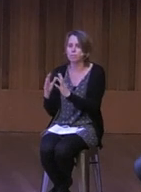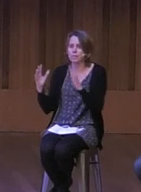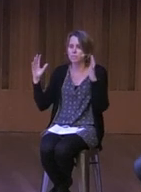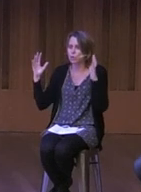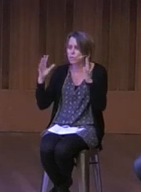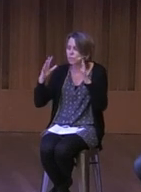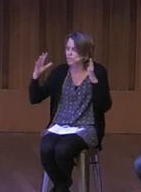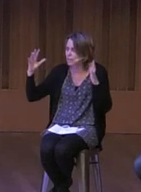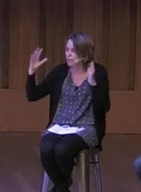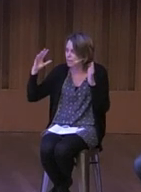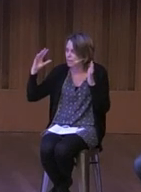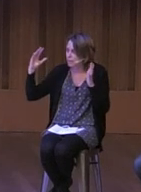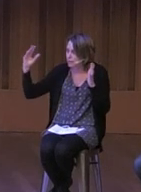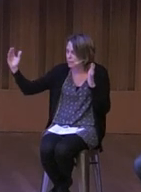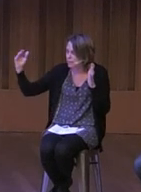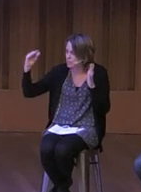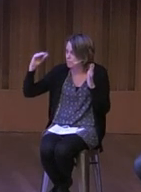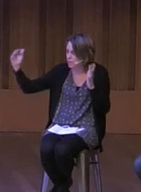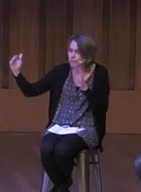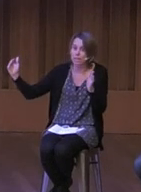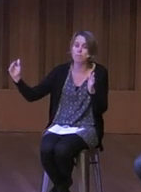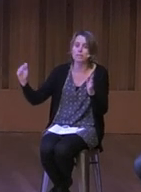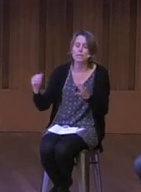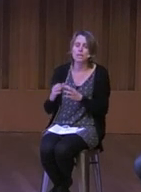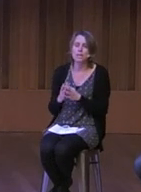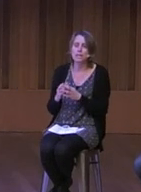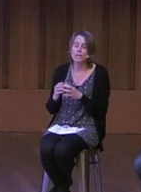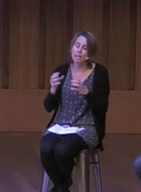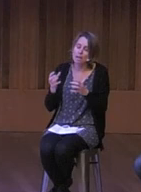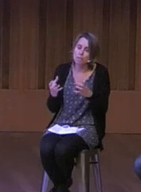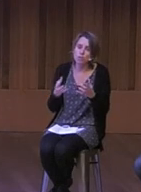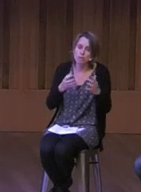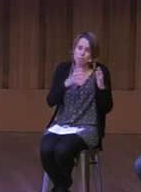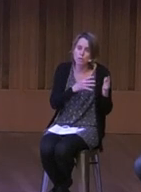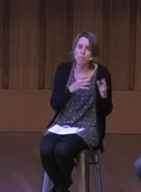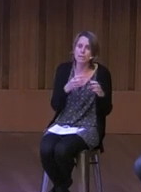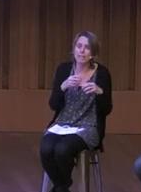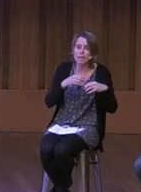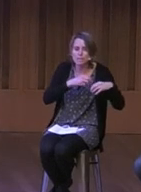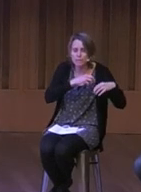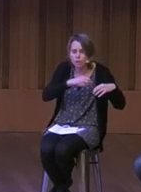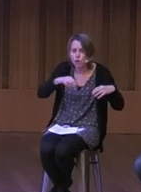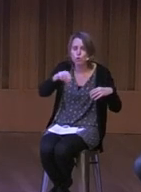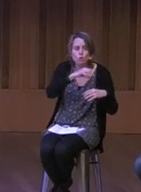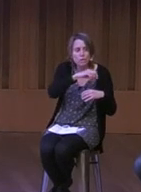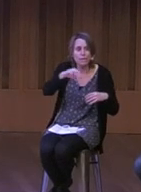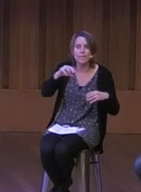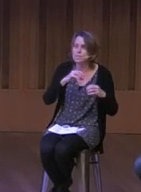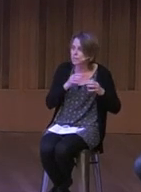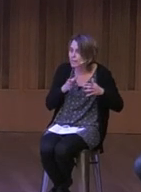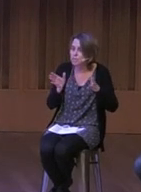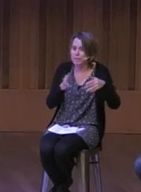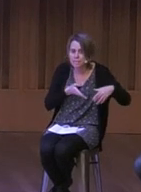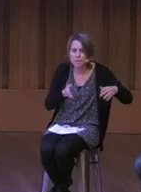envaeix aquesta plaça, sinó que és una façana que va diguéssim, de límit a límit. I en canvi doncs, apostàvem per crear més aviat dos